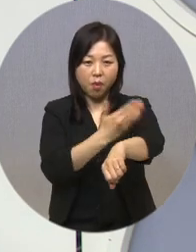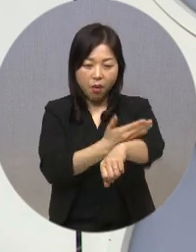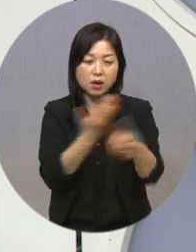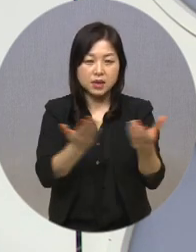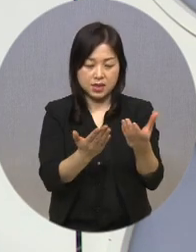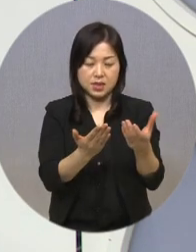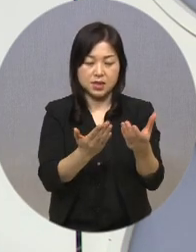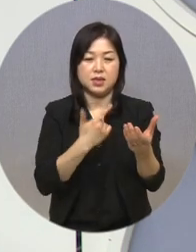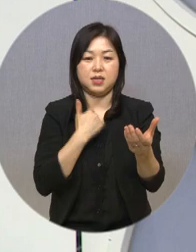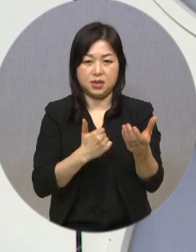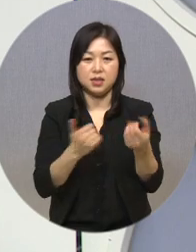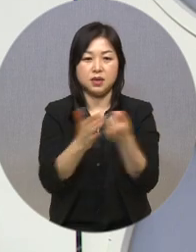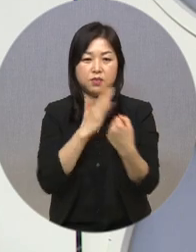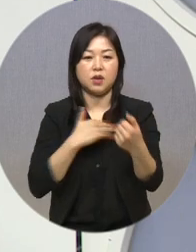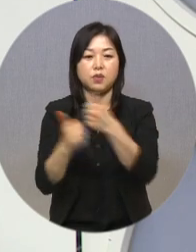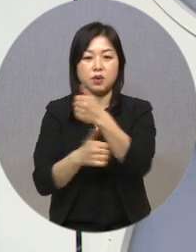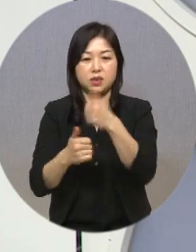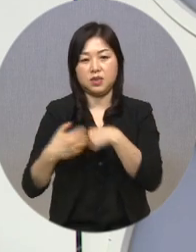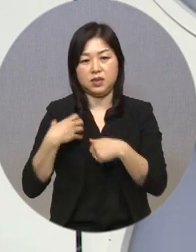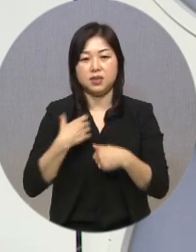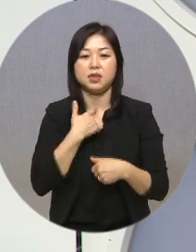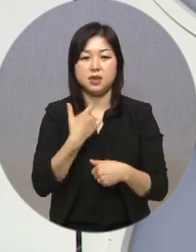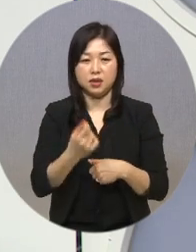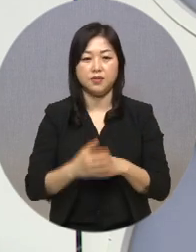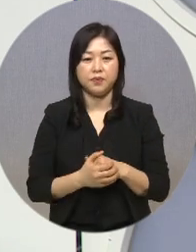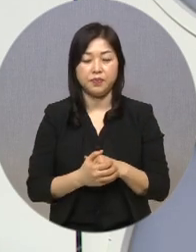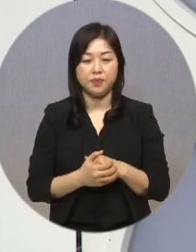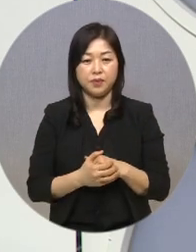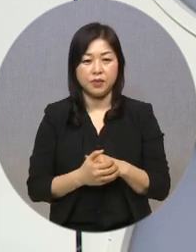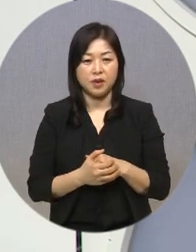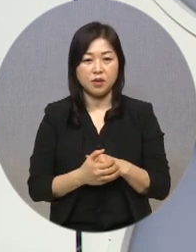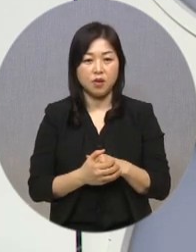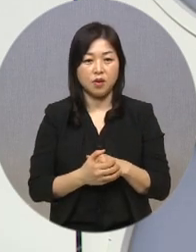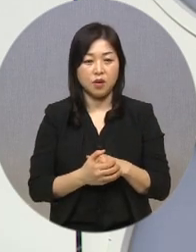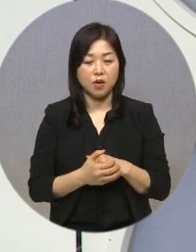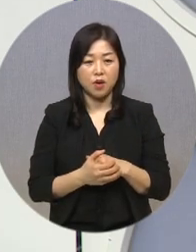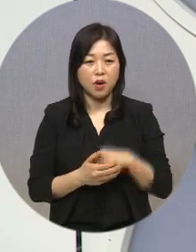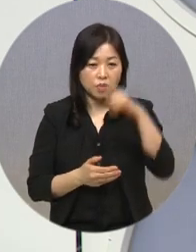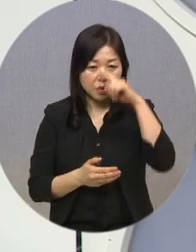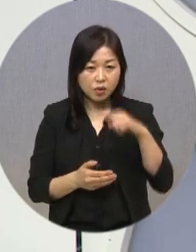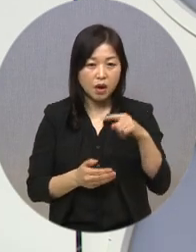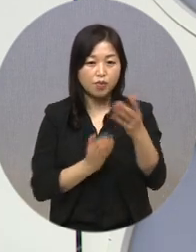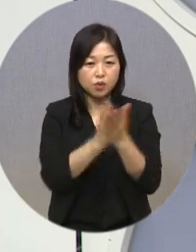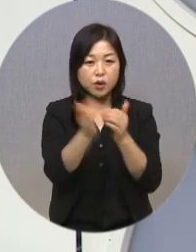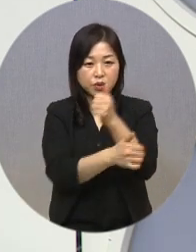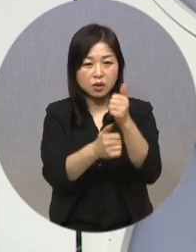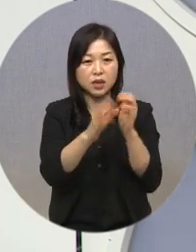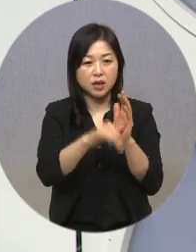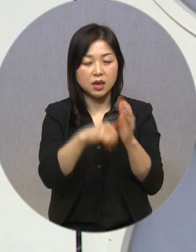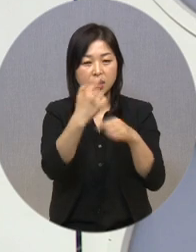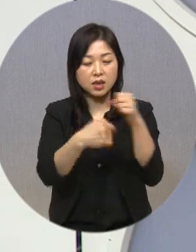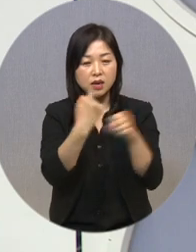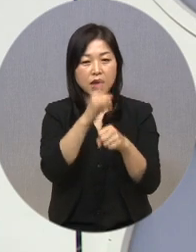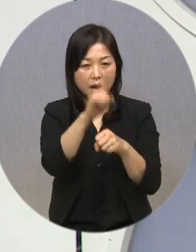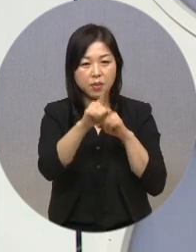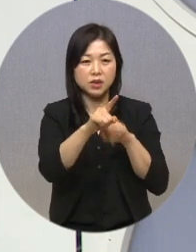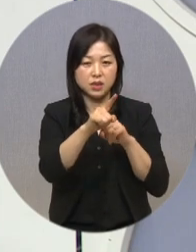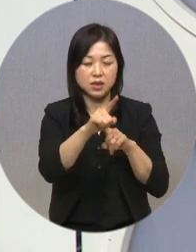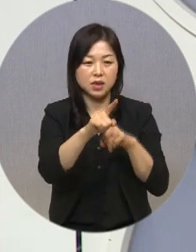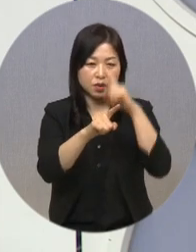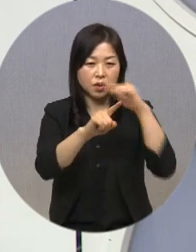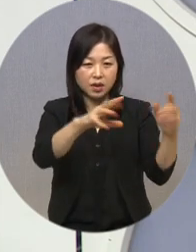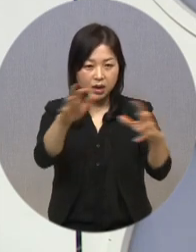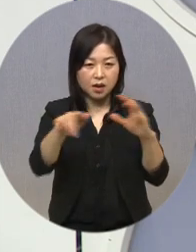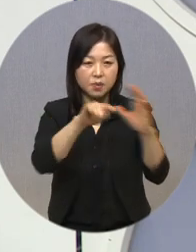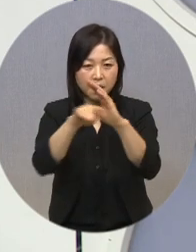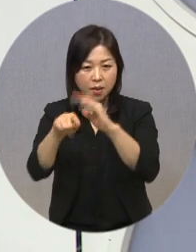동양 분과위원회 있을 때 1년에 한 번씩 동양을 가야 돼요. 아, 많이 구경했습니다. 일본도 가보고 중국도 가보고. 아,